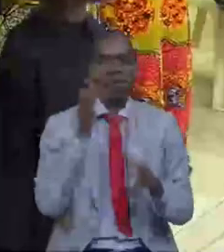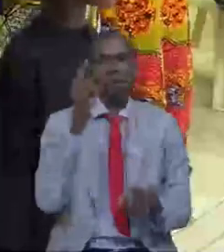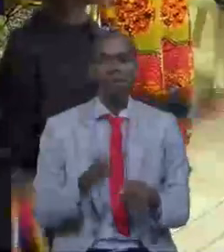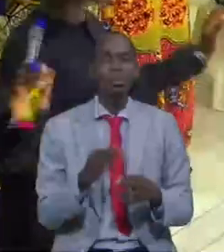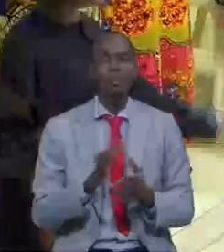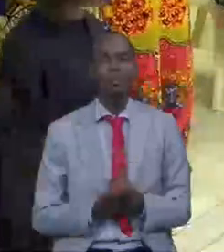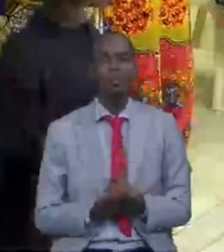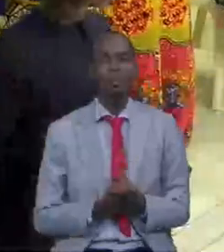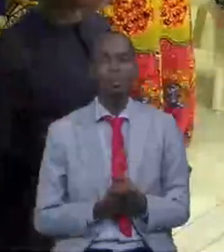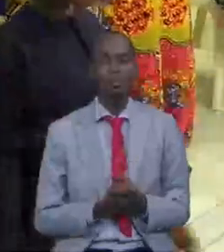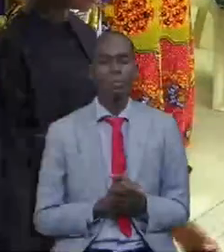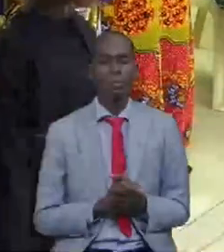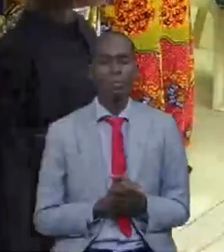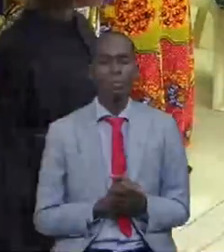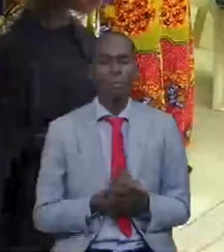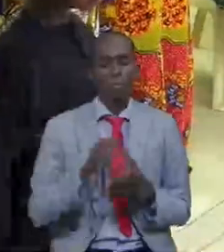Rappelle-toi.